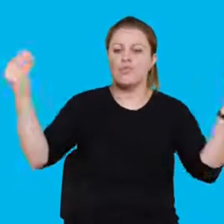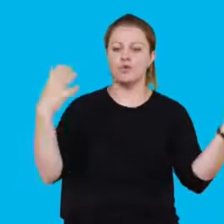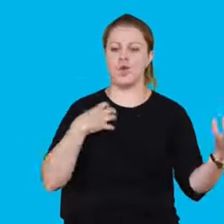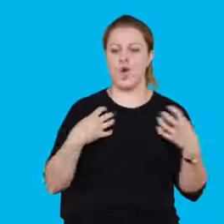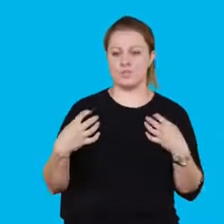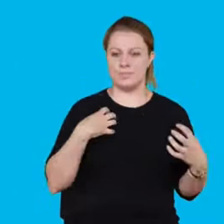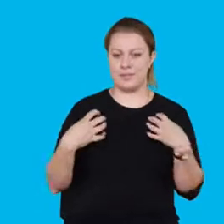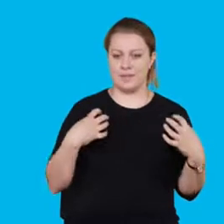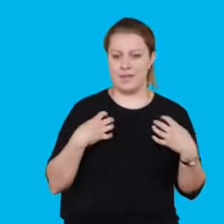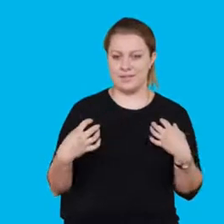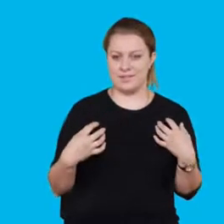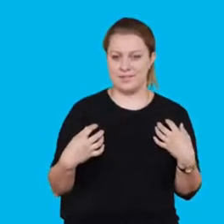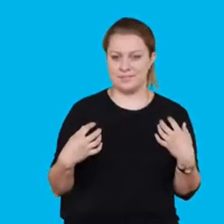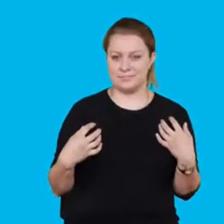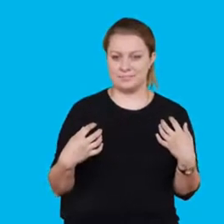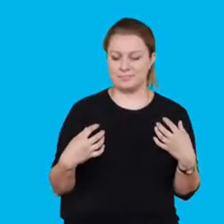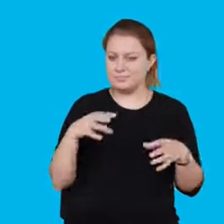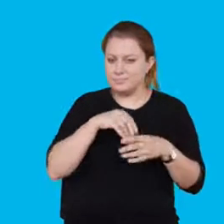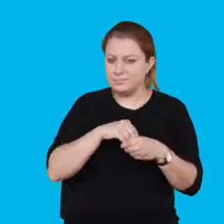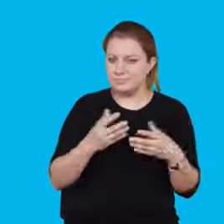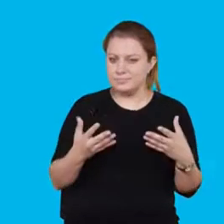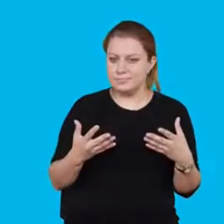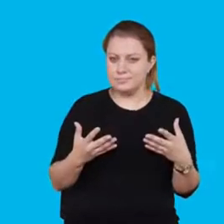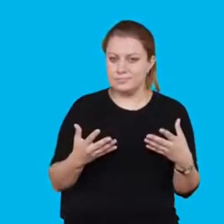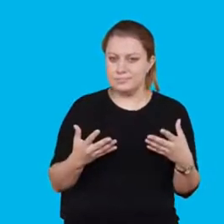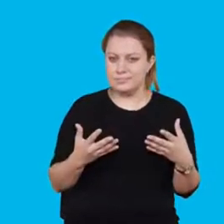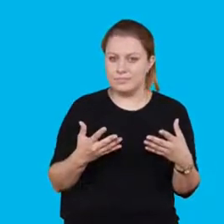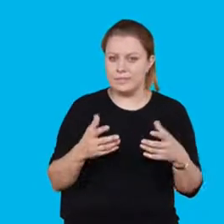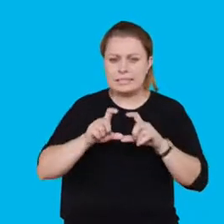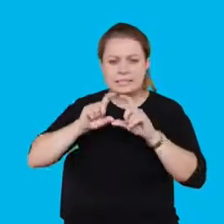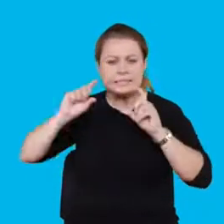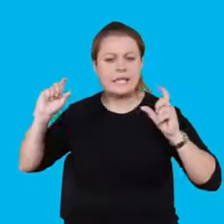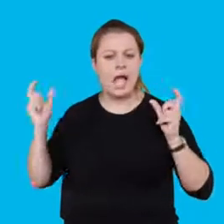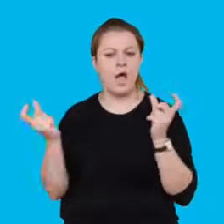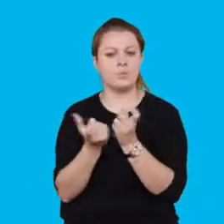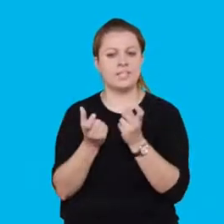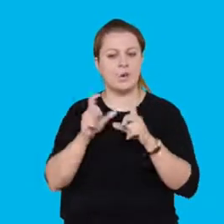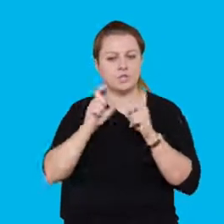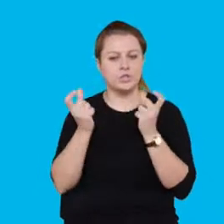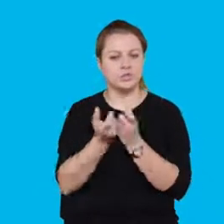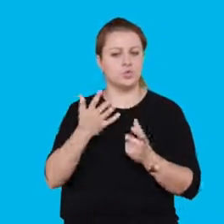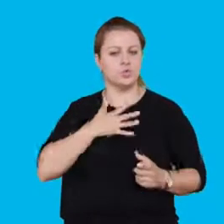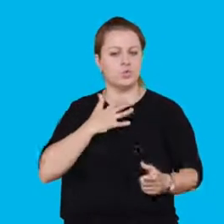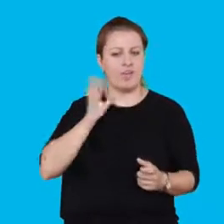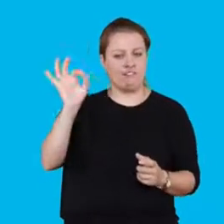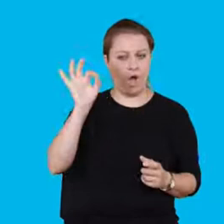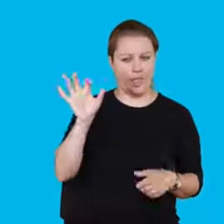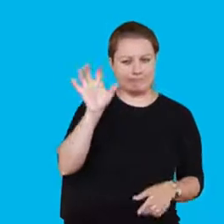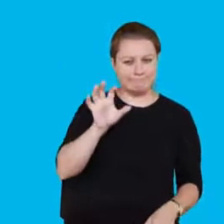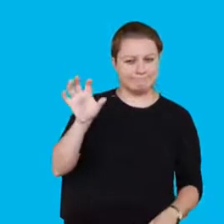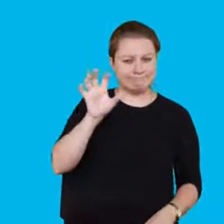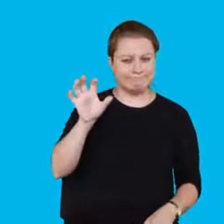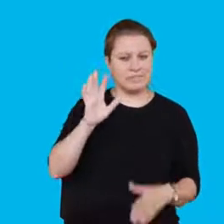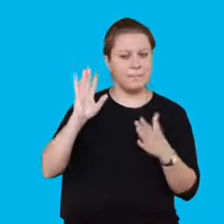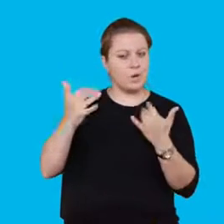tym robotnikom, prawda? W gruncie rzeczy oni cały czas mieli taką wizję i trochę